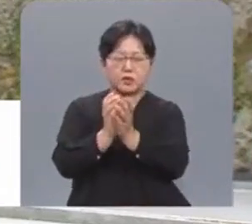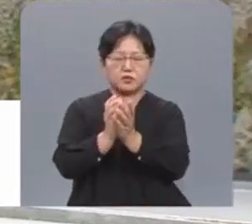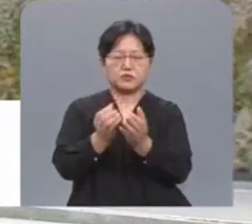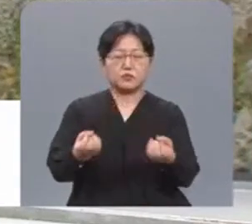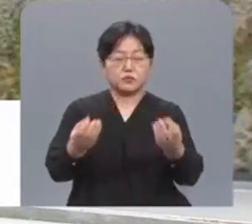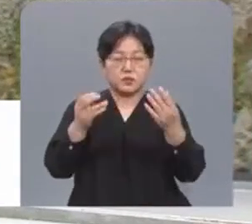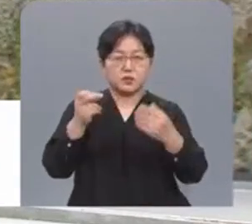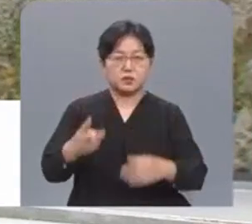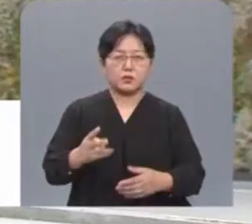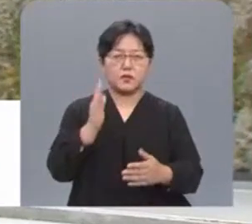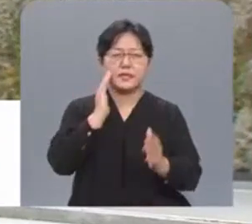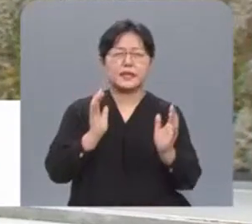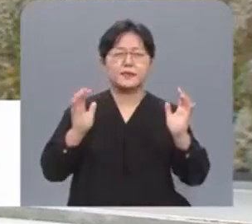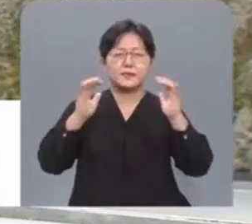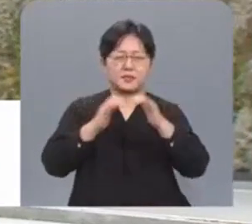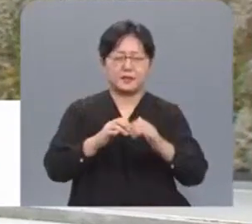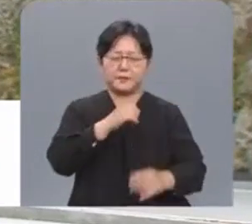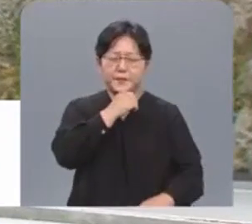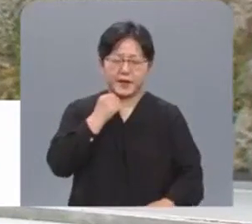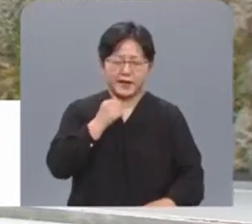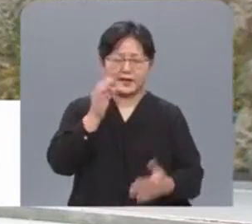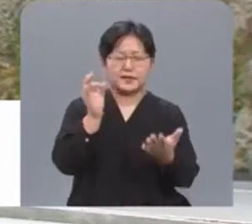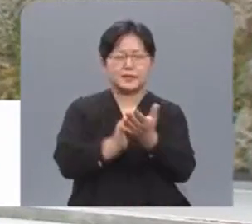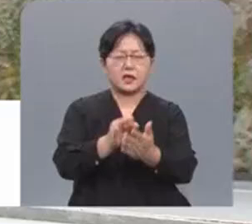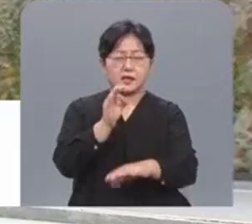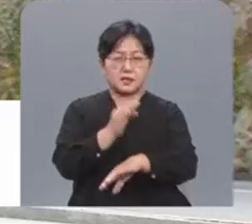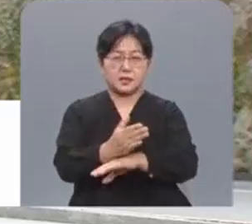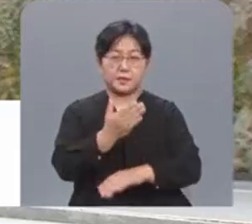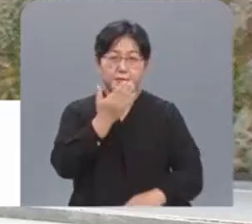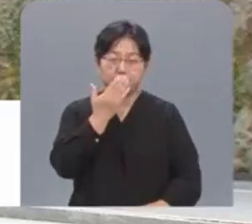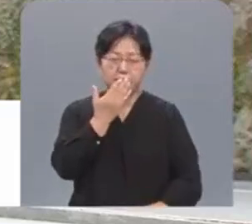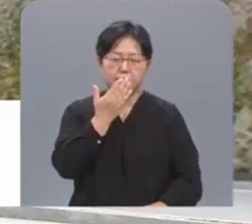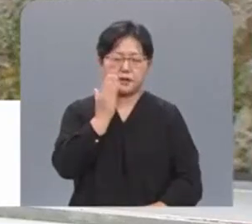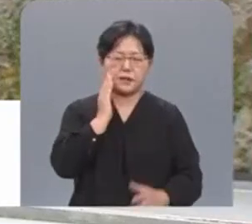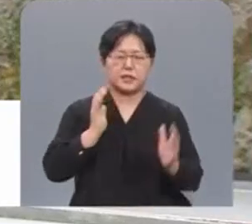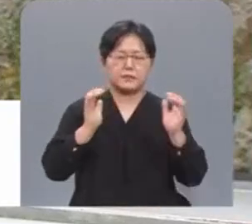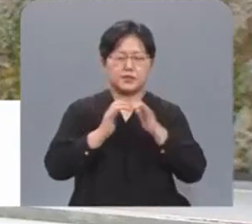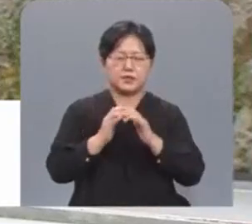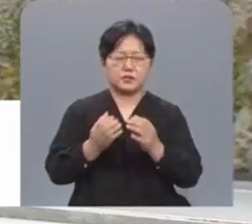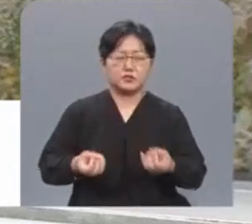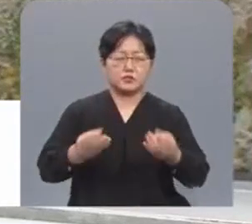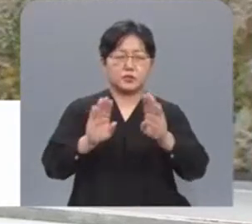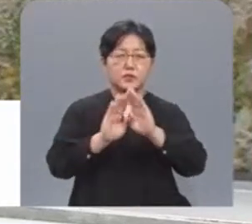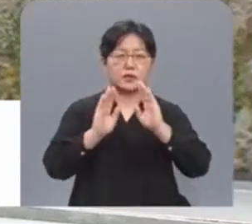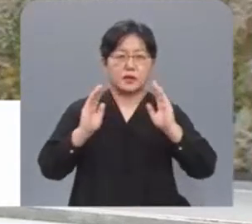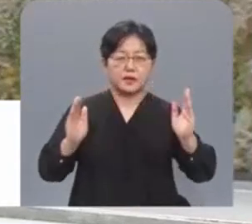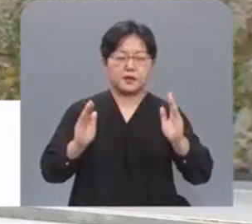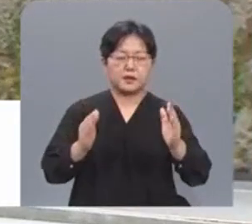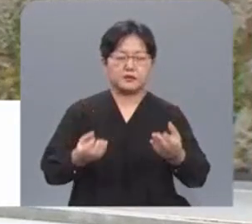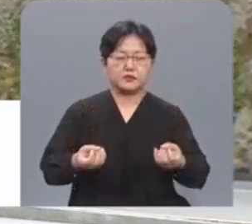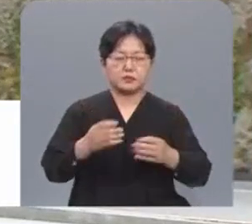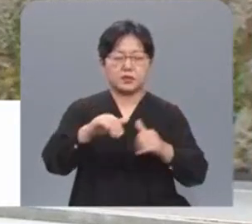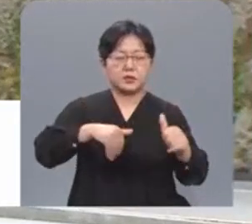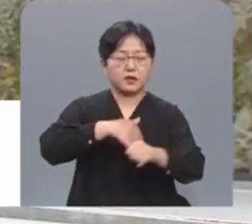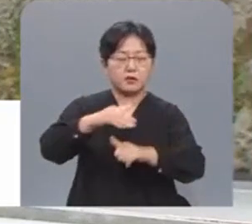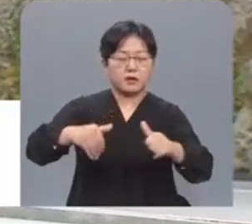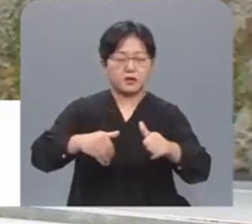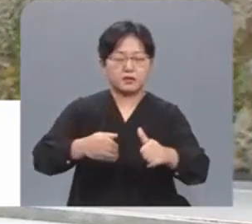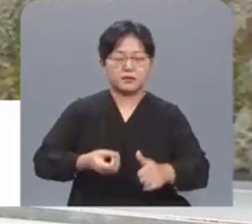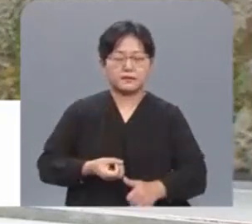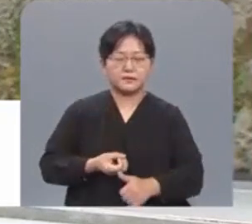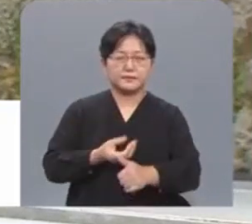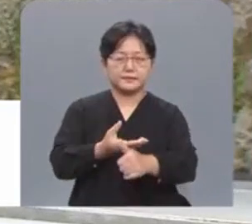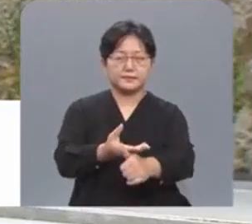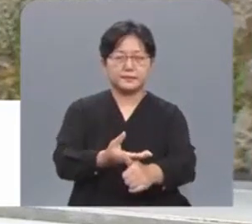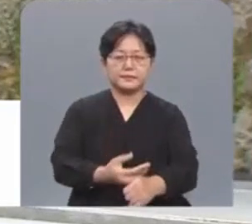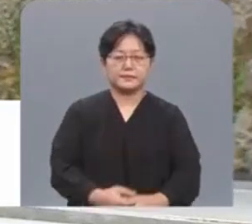꽃축제를 비롯해 김치를 맛보고 저렴한 가격에 구매할 수 있는 김치축제도 개막했는데요. 이 축제 현장으로 김혜린